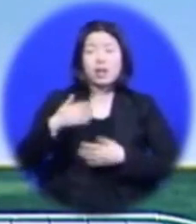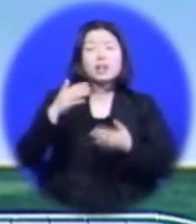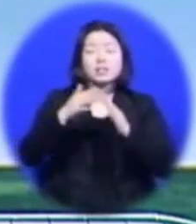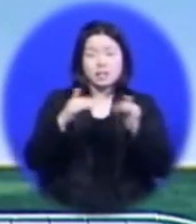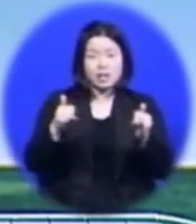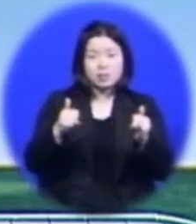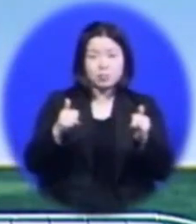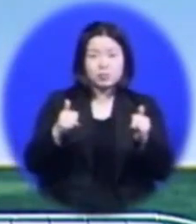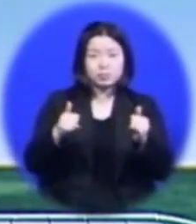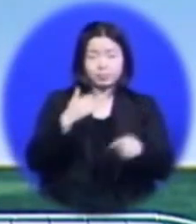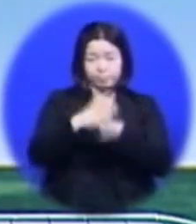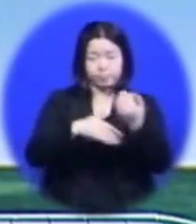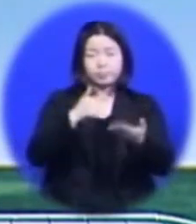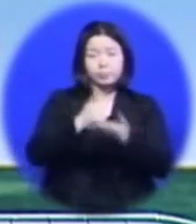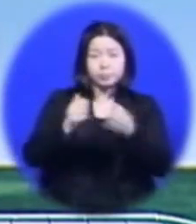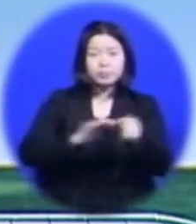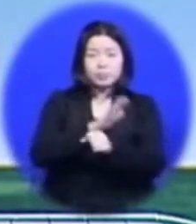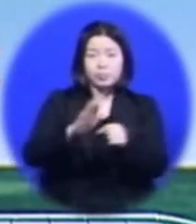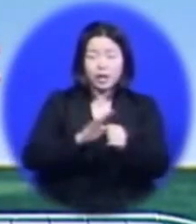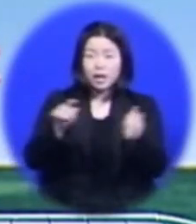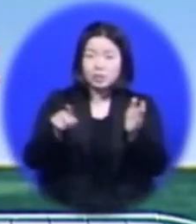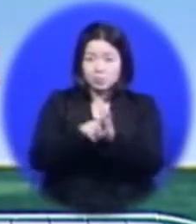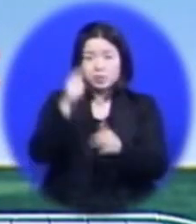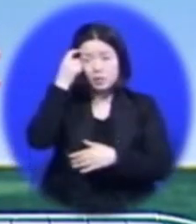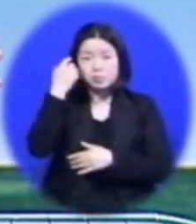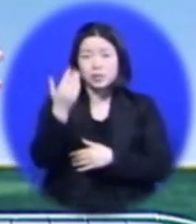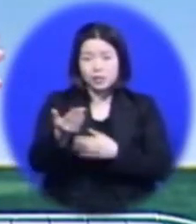분은 하나님의 사랑은 믿으십니까?